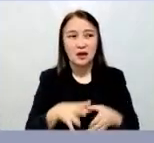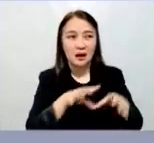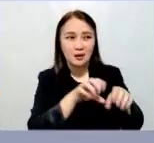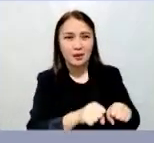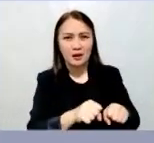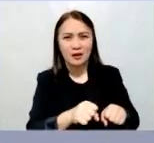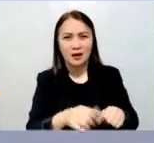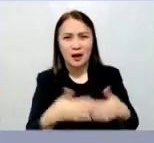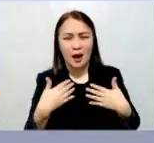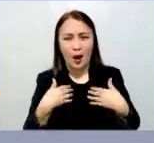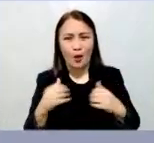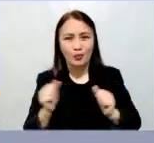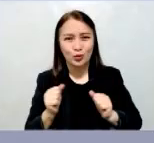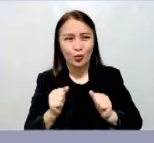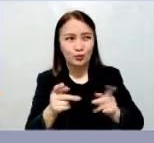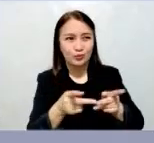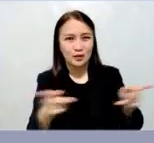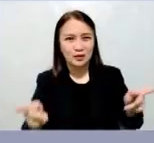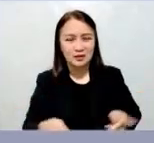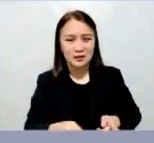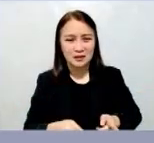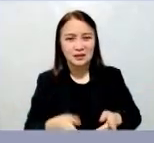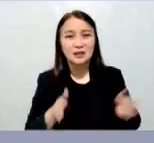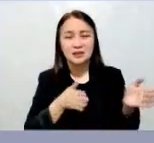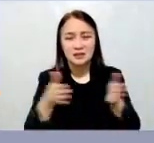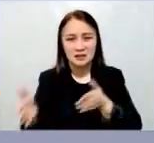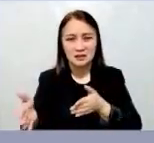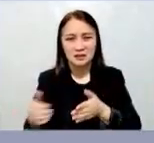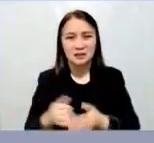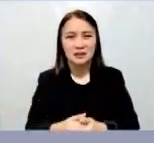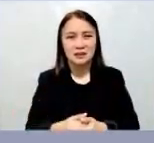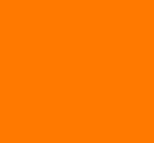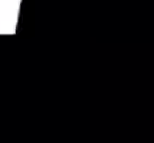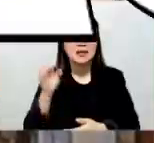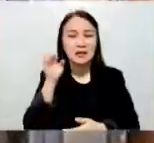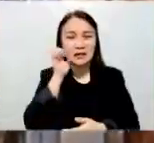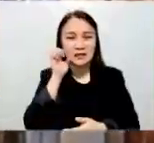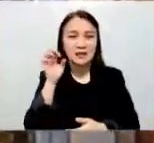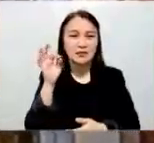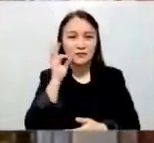storage facilities. Nasa frontline ang balitang yan, si Elaine Fulgencio.